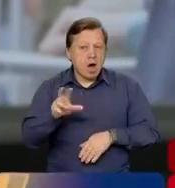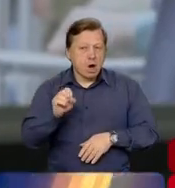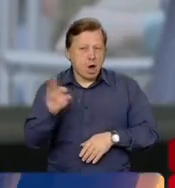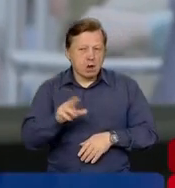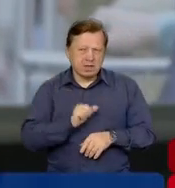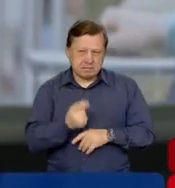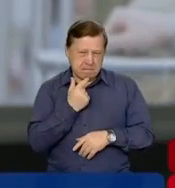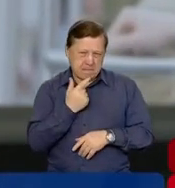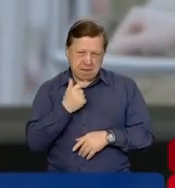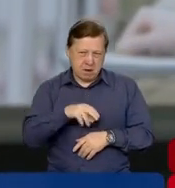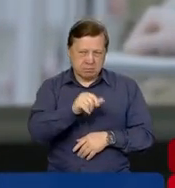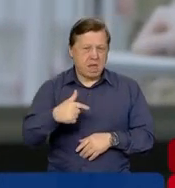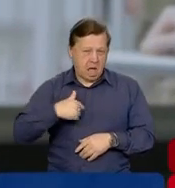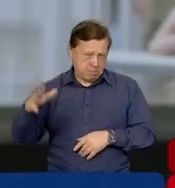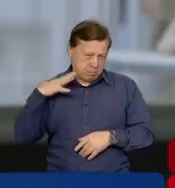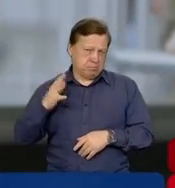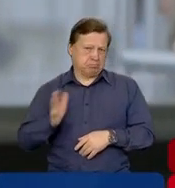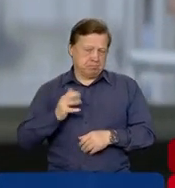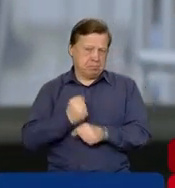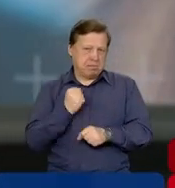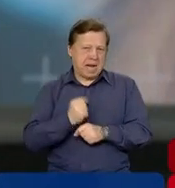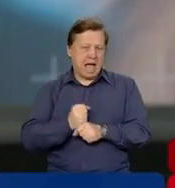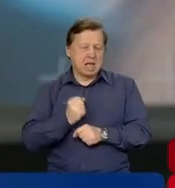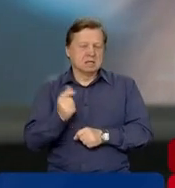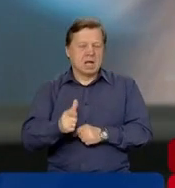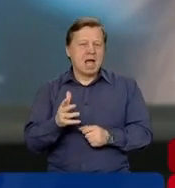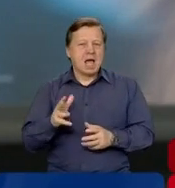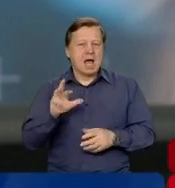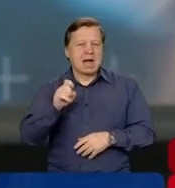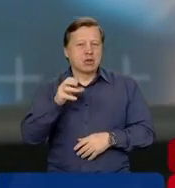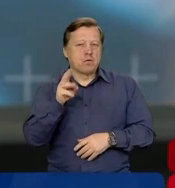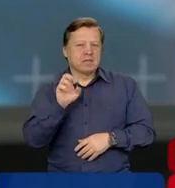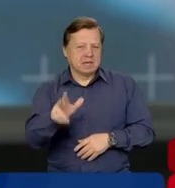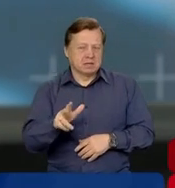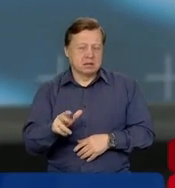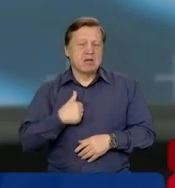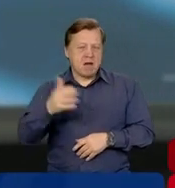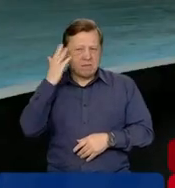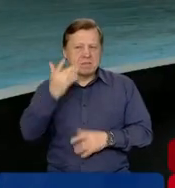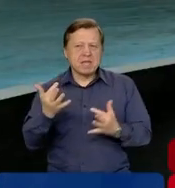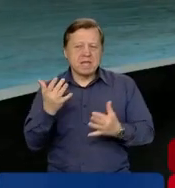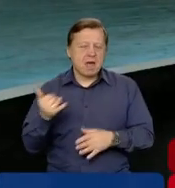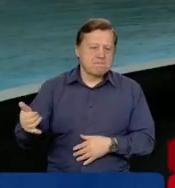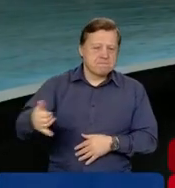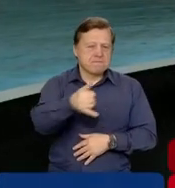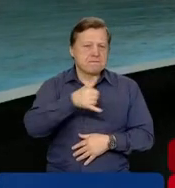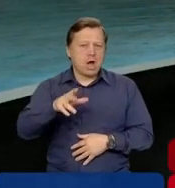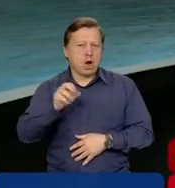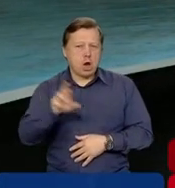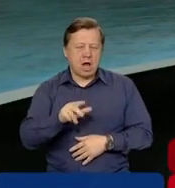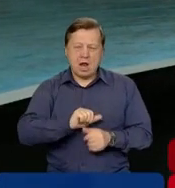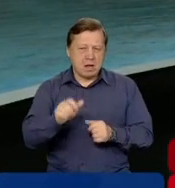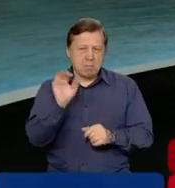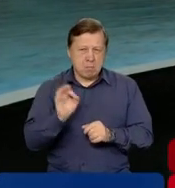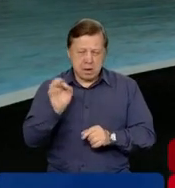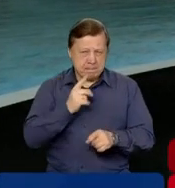niewielka. Sam byłem kiedyś ratownikiem wodnym. Pamiętam, jak się wlewało chlor do basenu, ale to przecież była bardzo, bardzo nieznaczna koncentracja